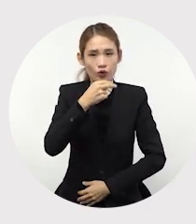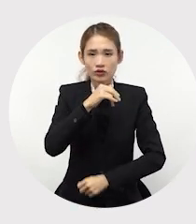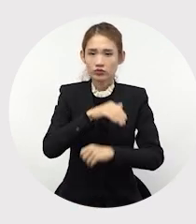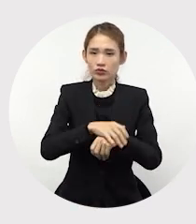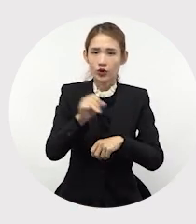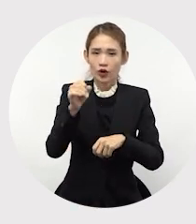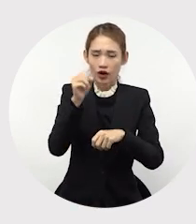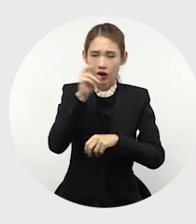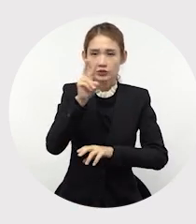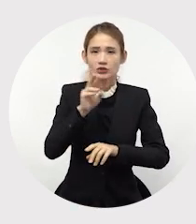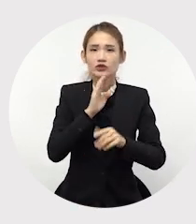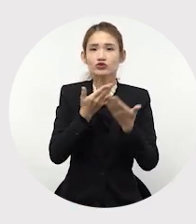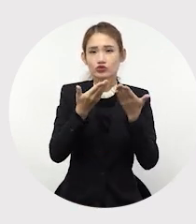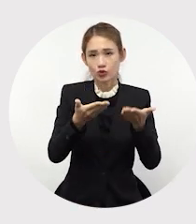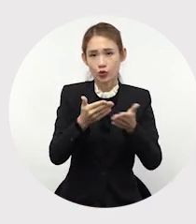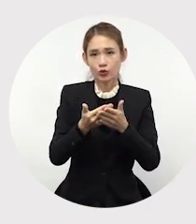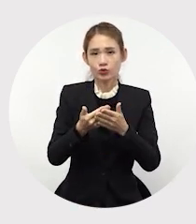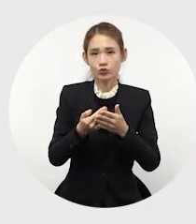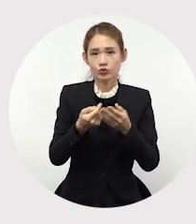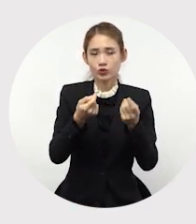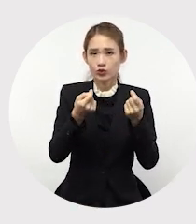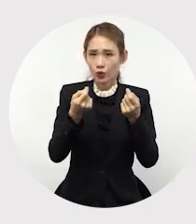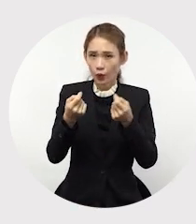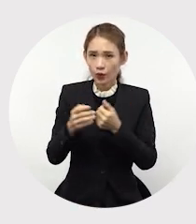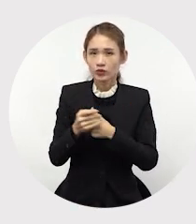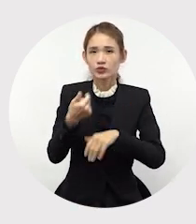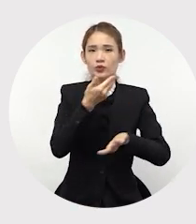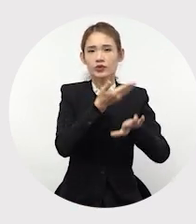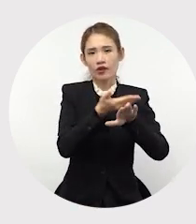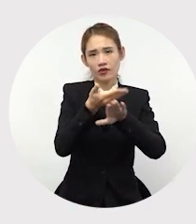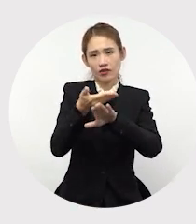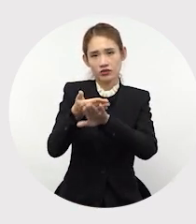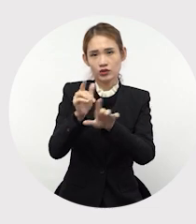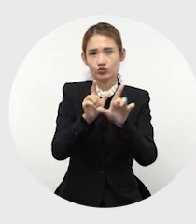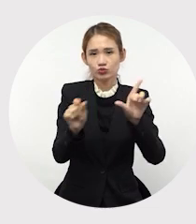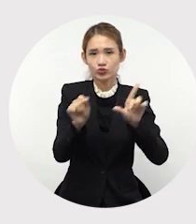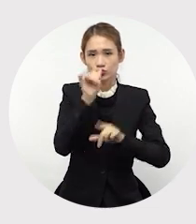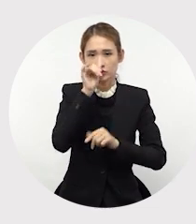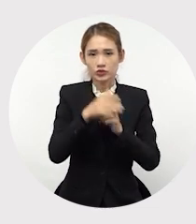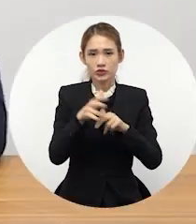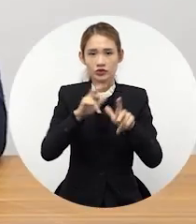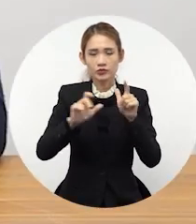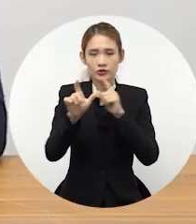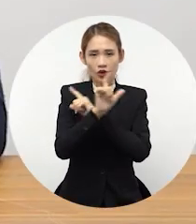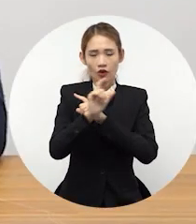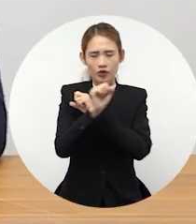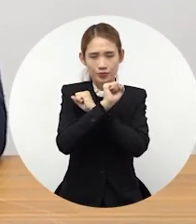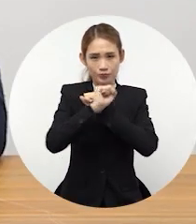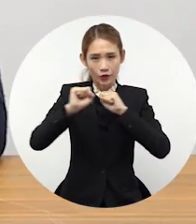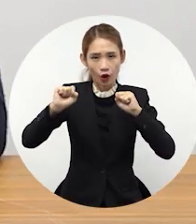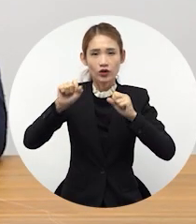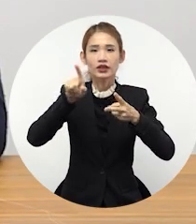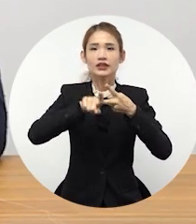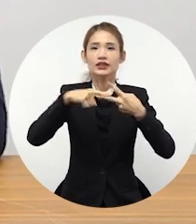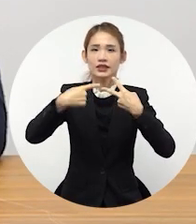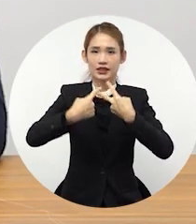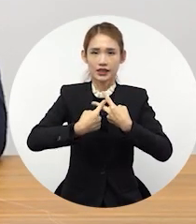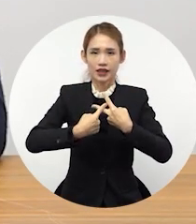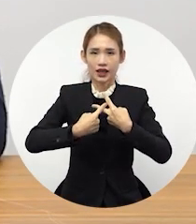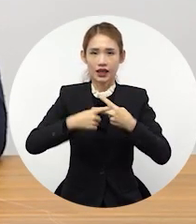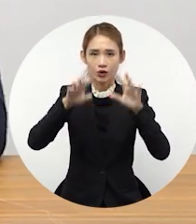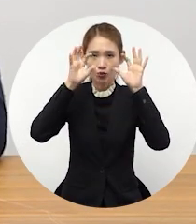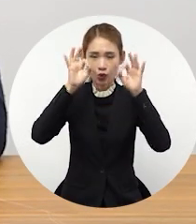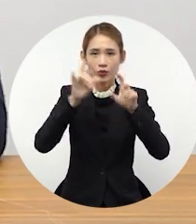없고 그냥 한시적으로 부여가 되기도 하고 이런 식으로 되게 조금 이런 다른 부분들이 생겨요. 그래서 조금 더 폭넓게 장애에 대해서